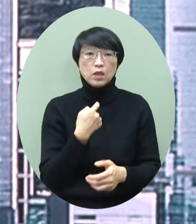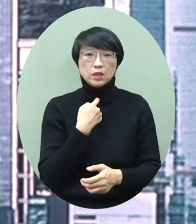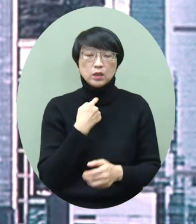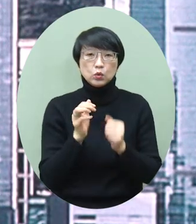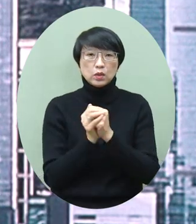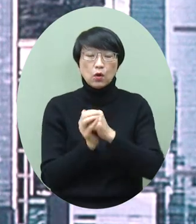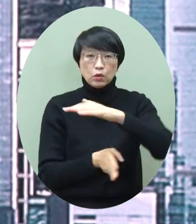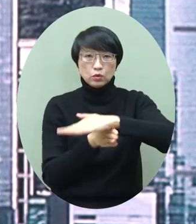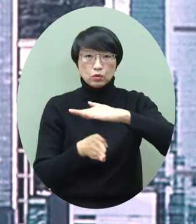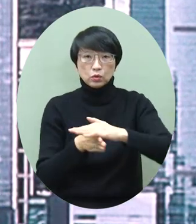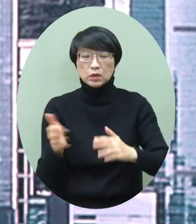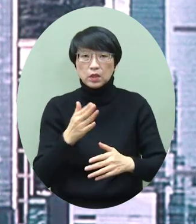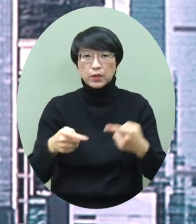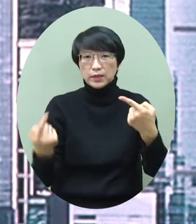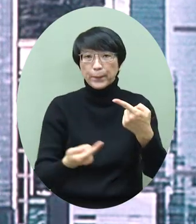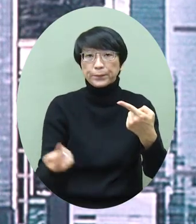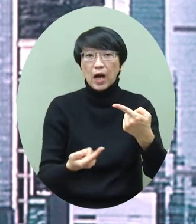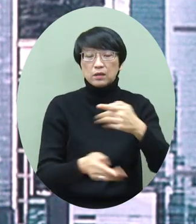房間數目，去到大約10000間。